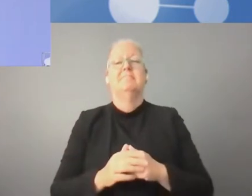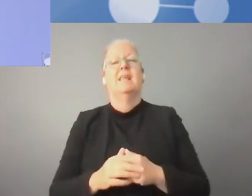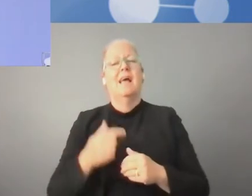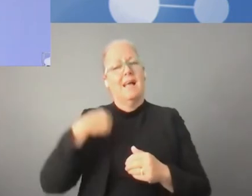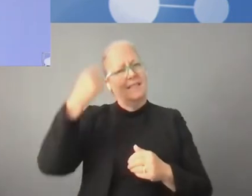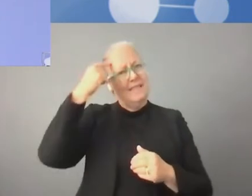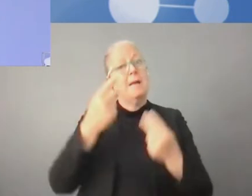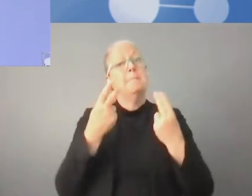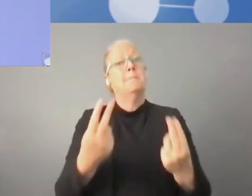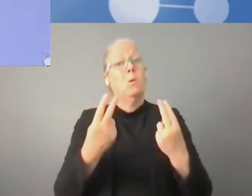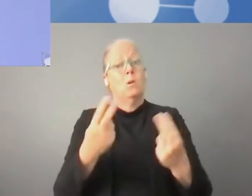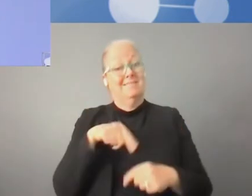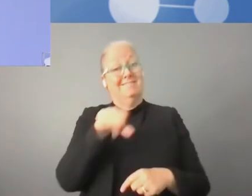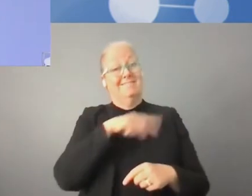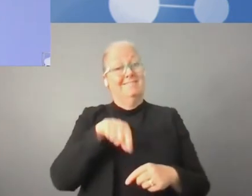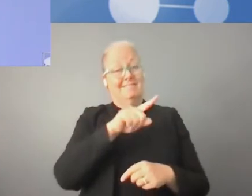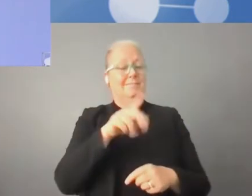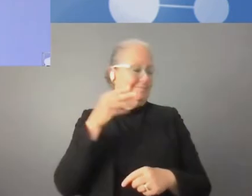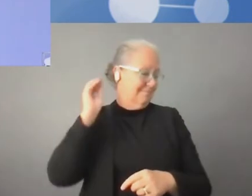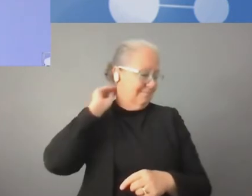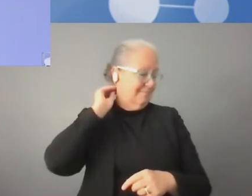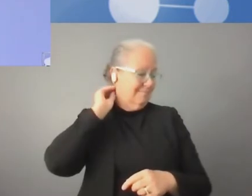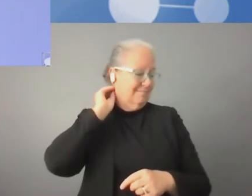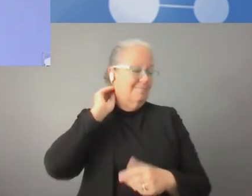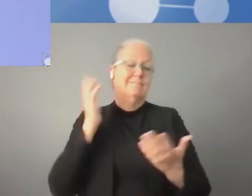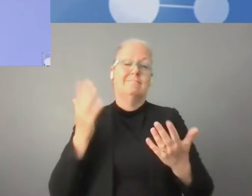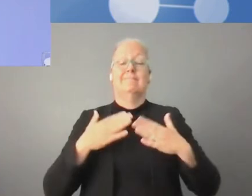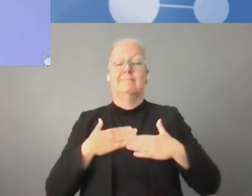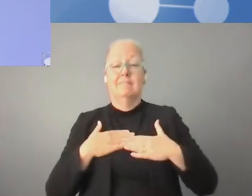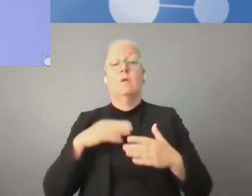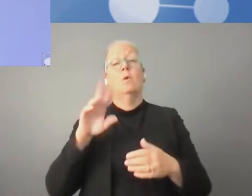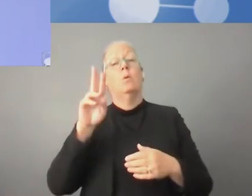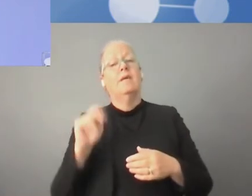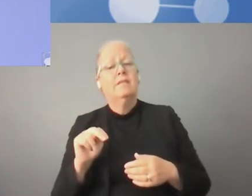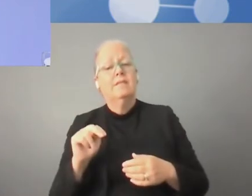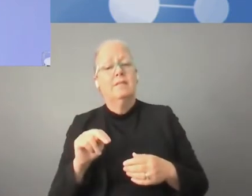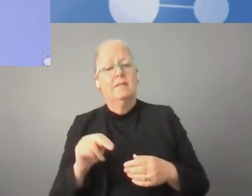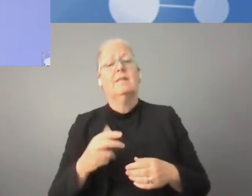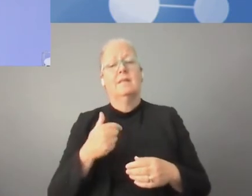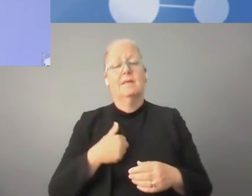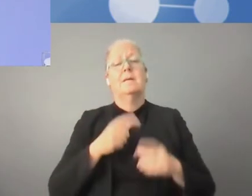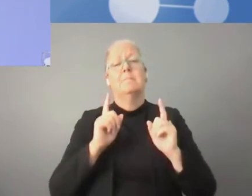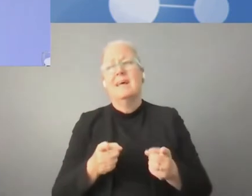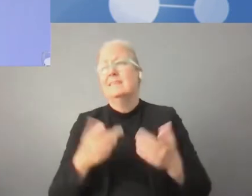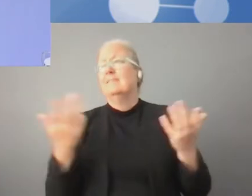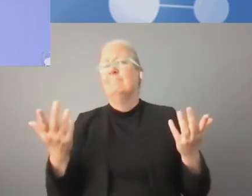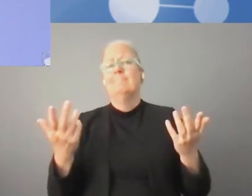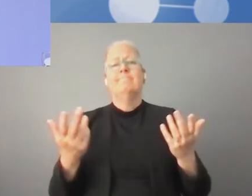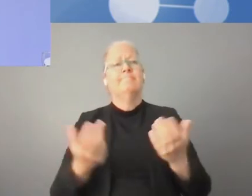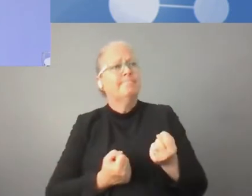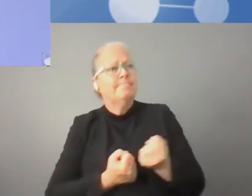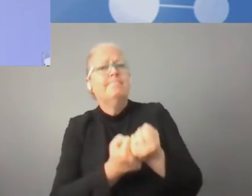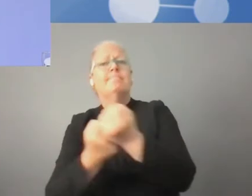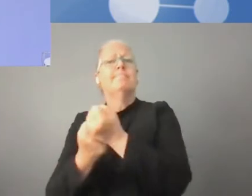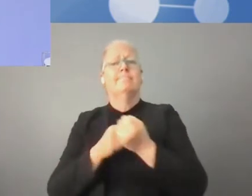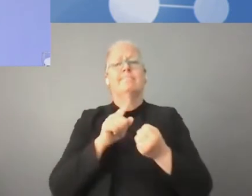们的数字化转型的过程当中面临的问题。我们应该记住，对于联合国来说，